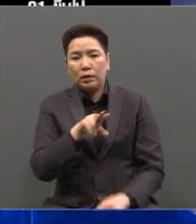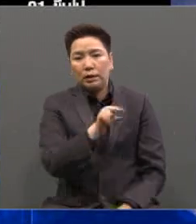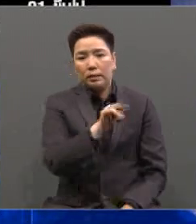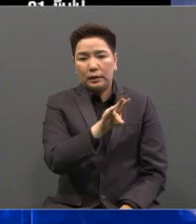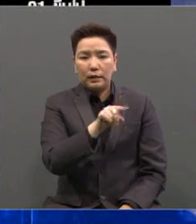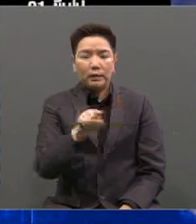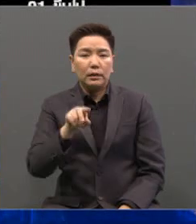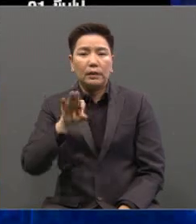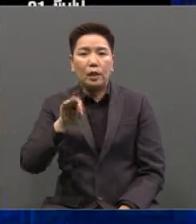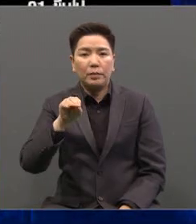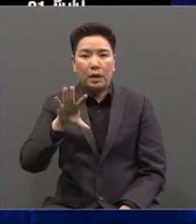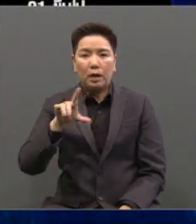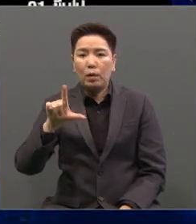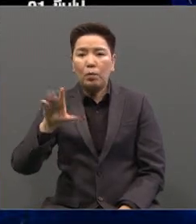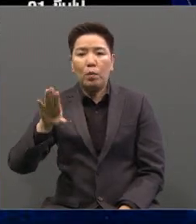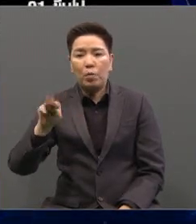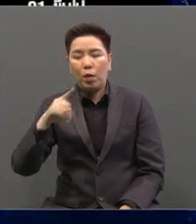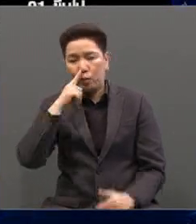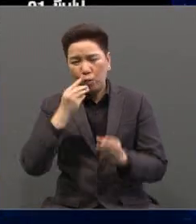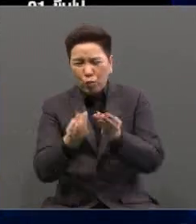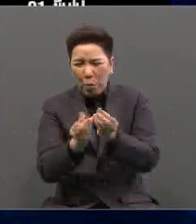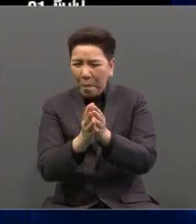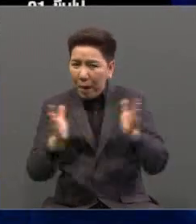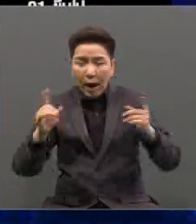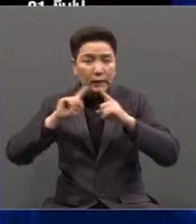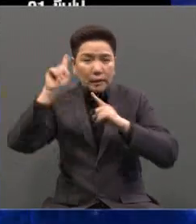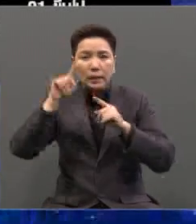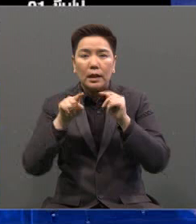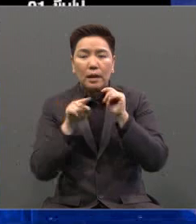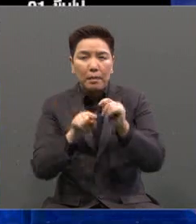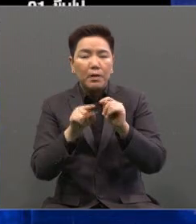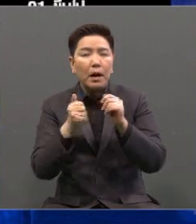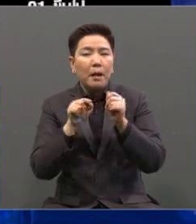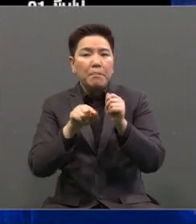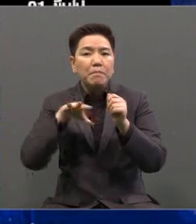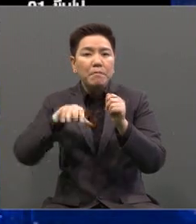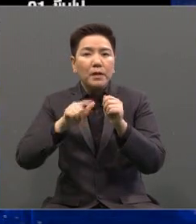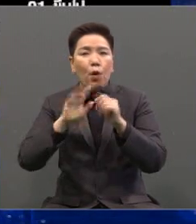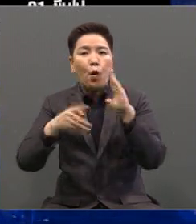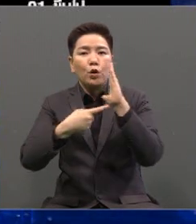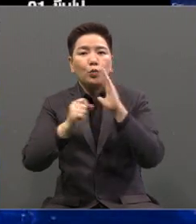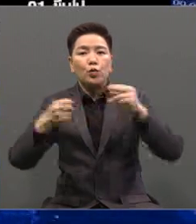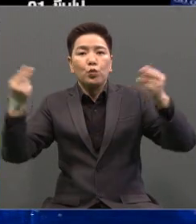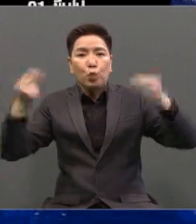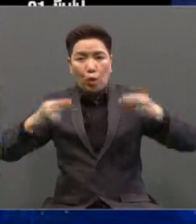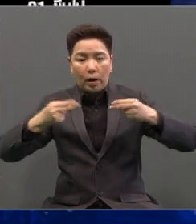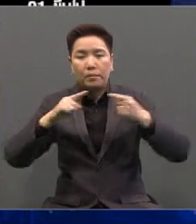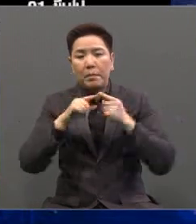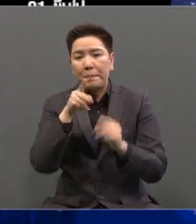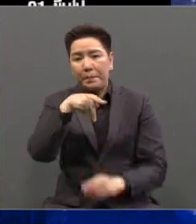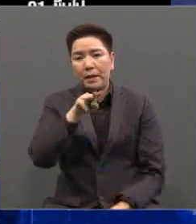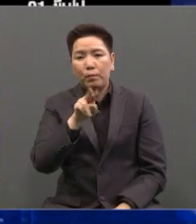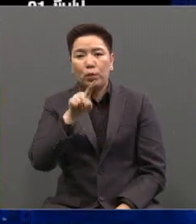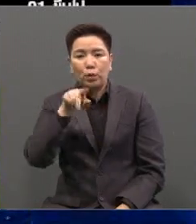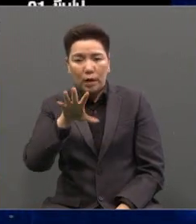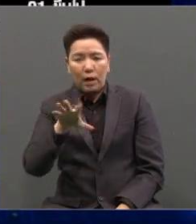37-95ไมโครกรัมต่อลูกบาศก์เมตรฝุ่นหนักสุดเนี่ยจะอยู่ที่ตำบลลาดใหญ่อำเภอเมืองจังหวัดสมุทรสงคราม pm2.5อยู่ที่